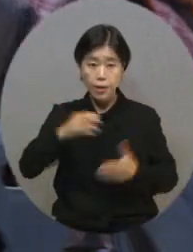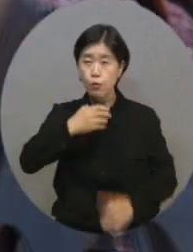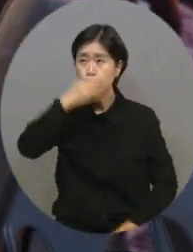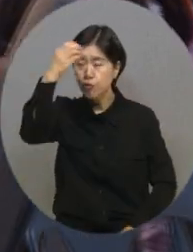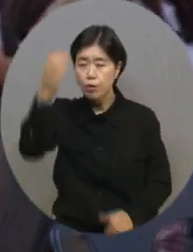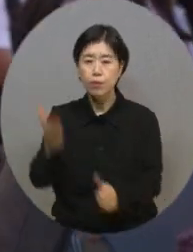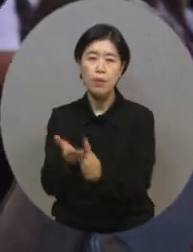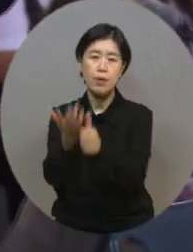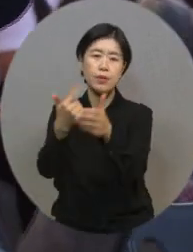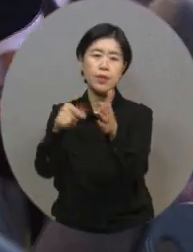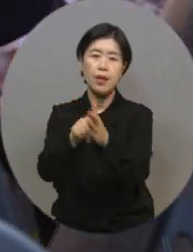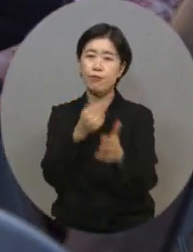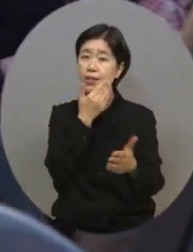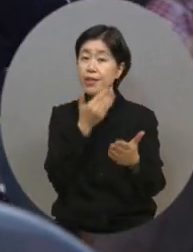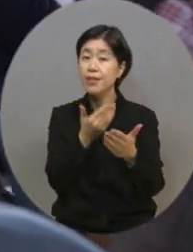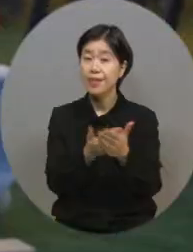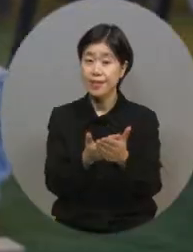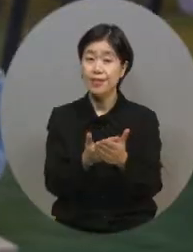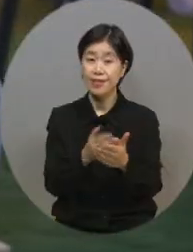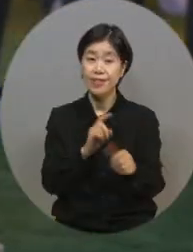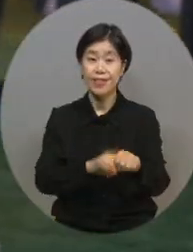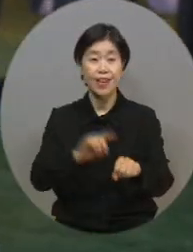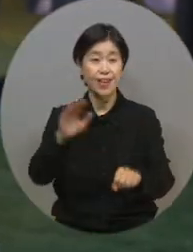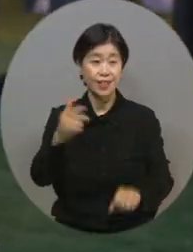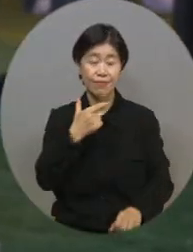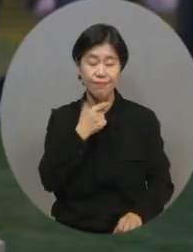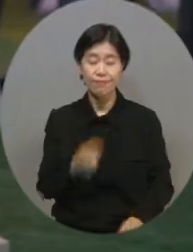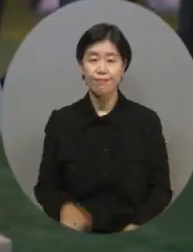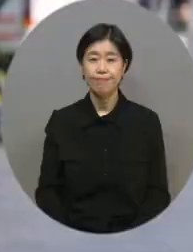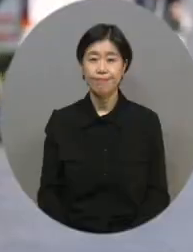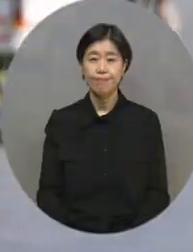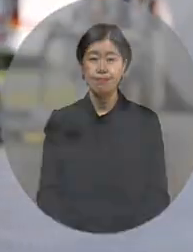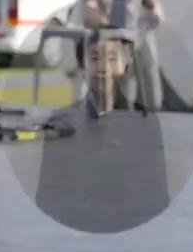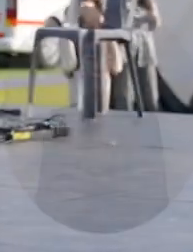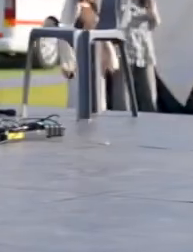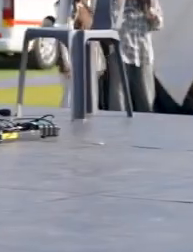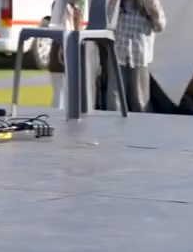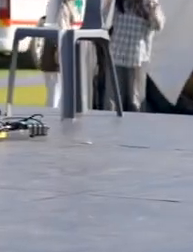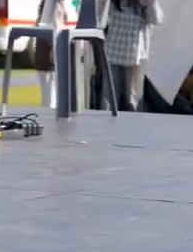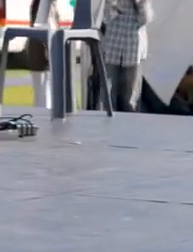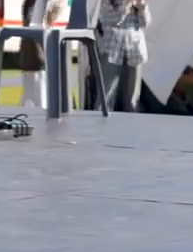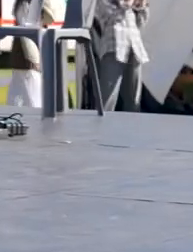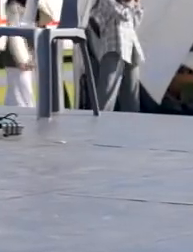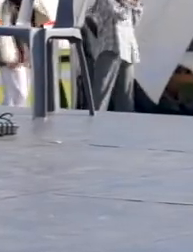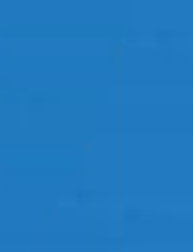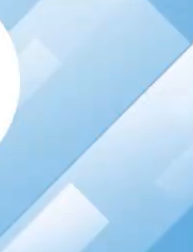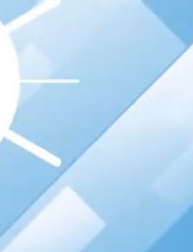소중한 계기가 되기를 바랍니다. 복지TV 전북방송 안정진입니다.